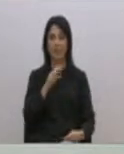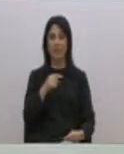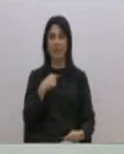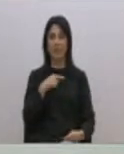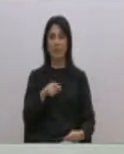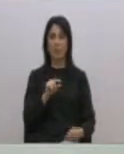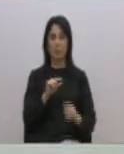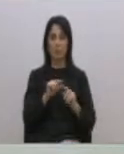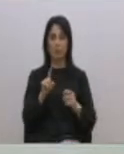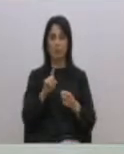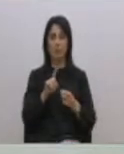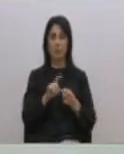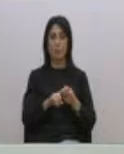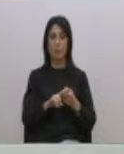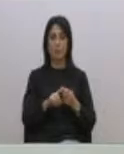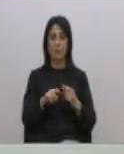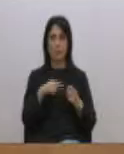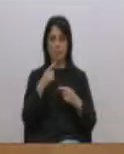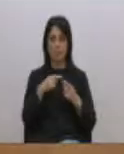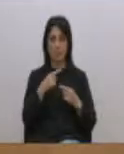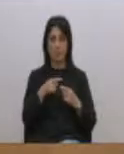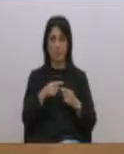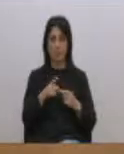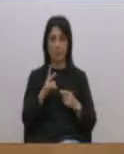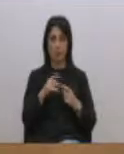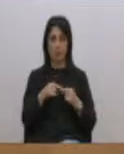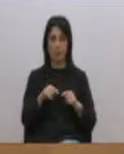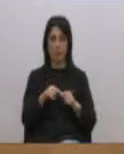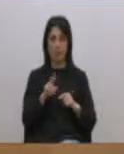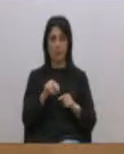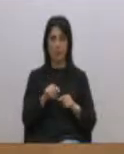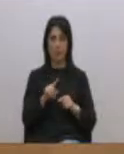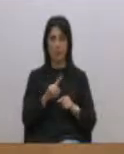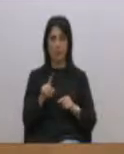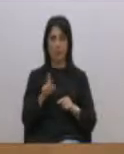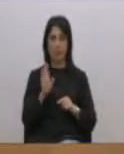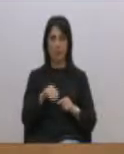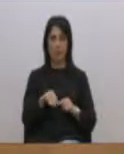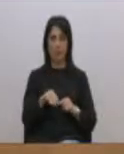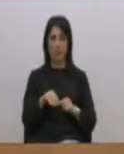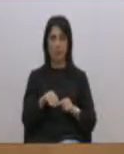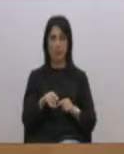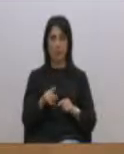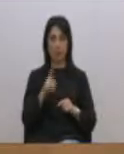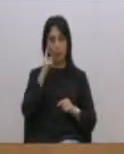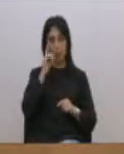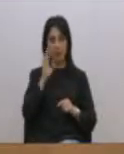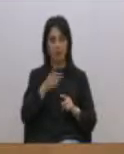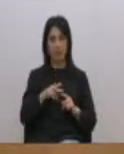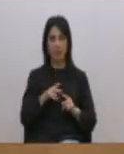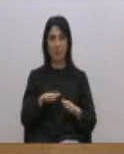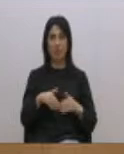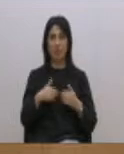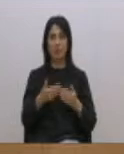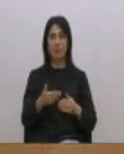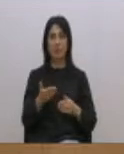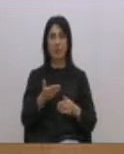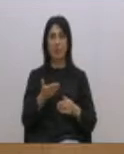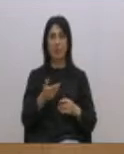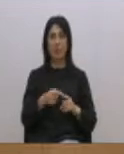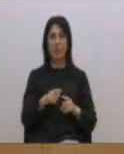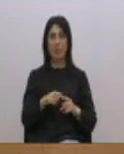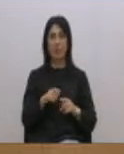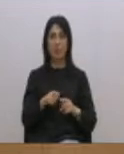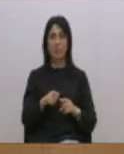ამ მუხთან დაკავშირებით ვისაუბრეთ კომიტეტზე, მაგრამ მაინც ხომ არ ვიფიქრეთ იმ შემოთავაზებაზე, რომ რაღაცნაირად